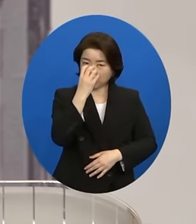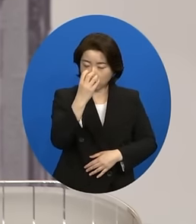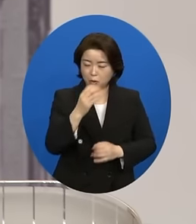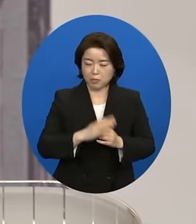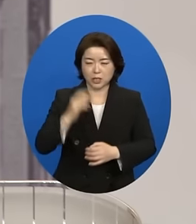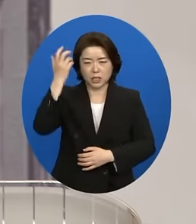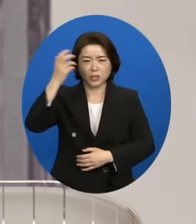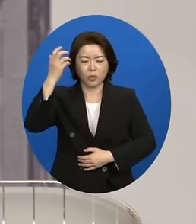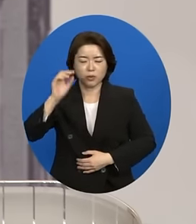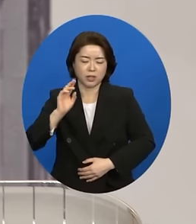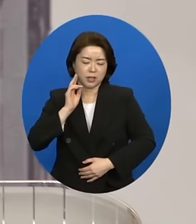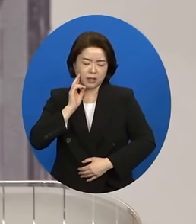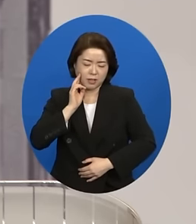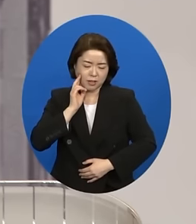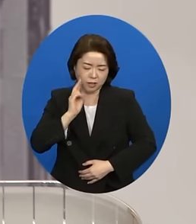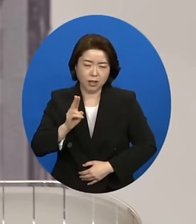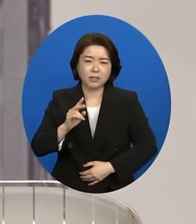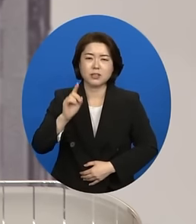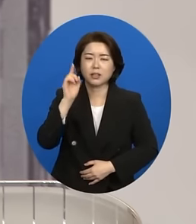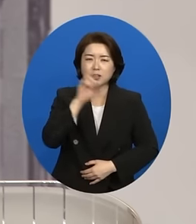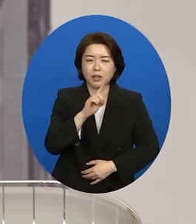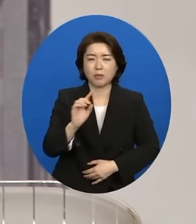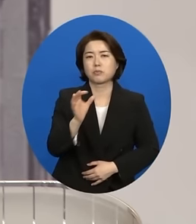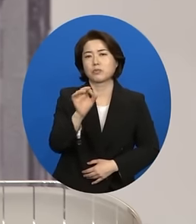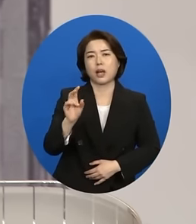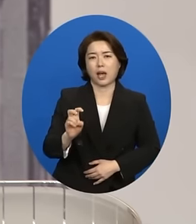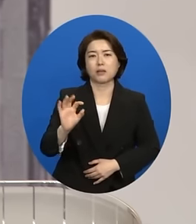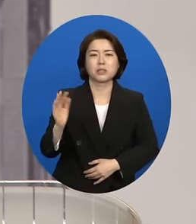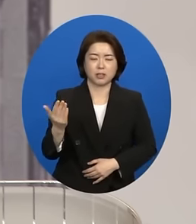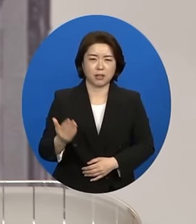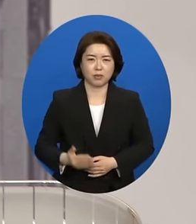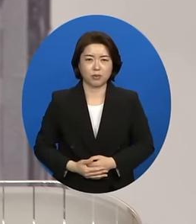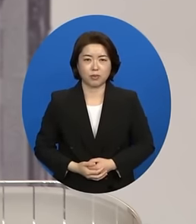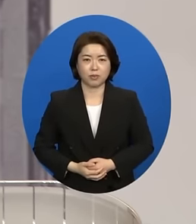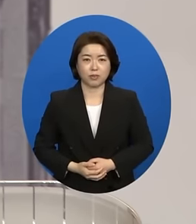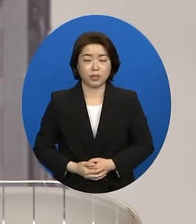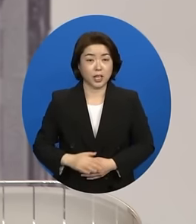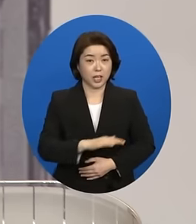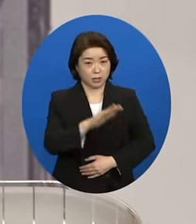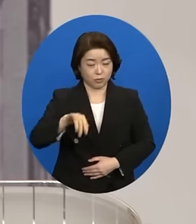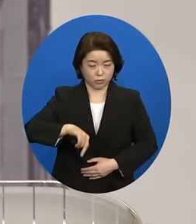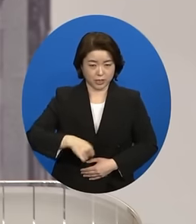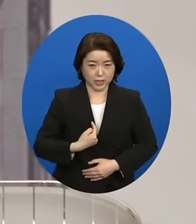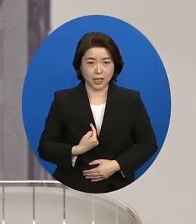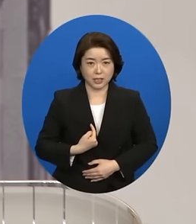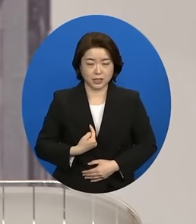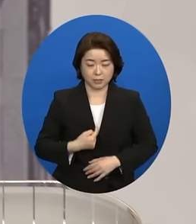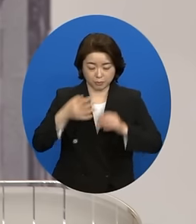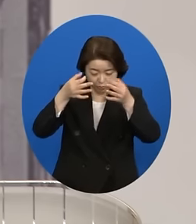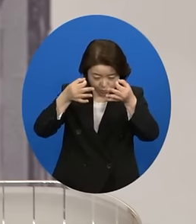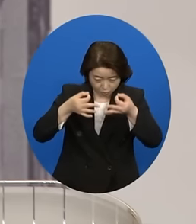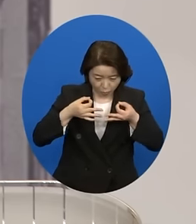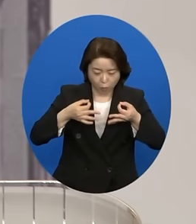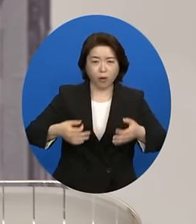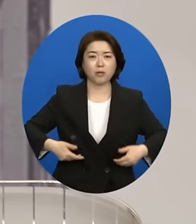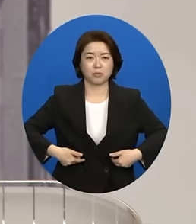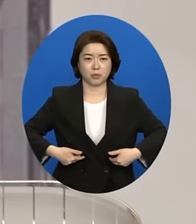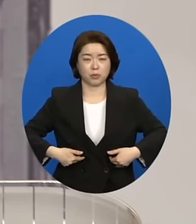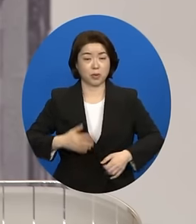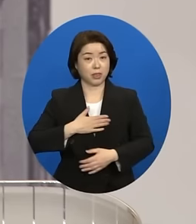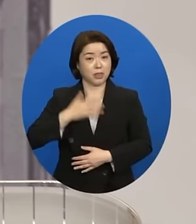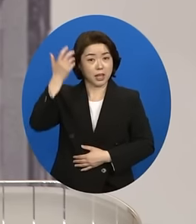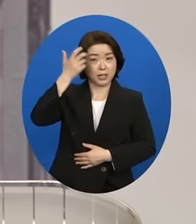가장 치명적인 암이라는 것이죠. 그래서 우리가 우리 자신도 돌아봐야 됩니다. 내